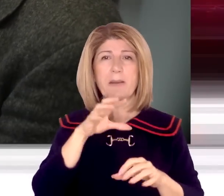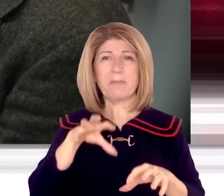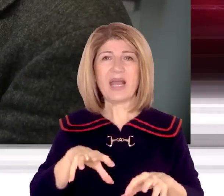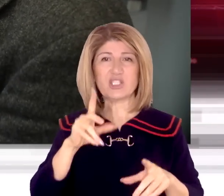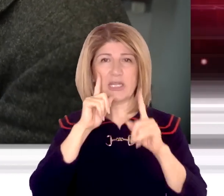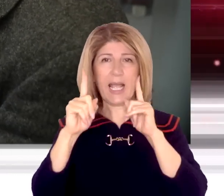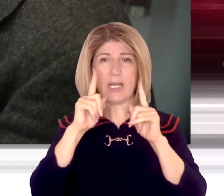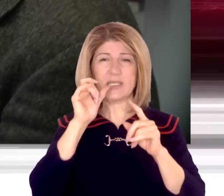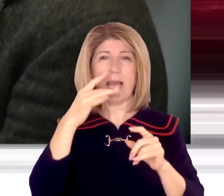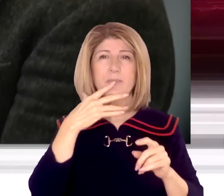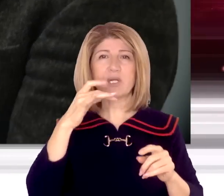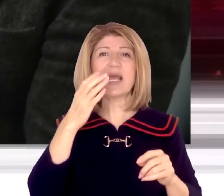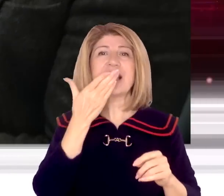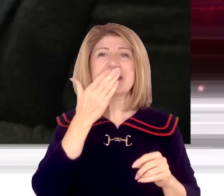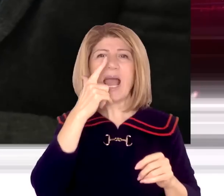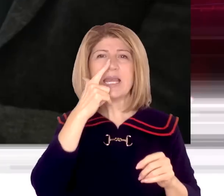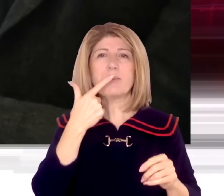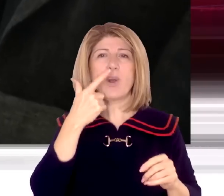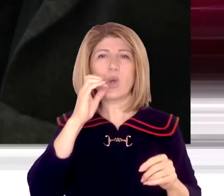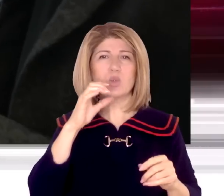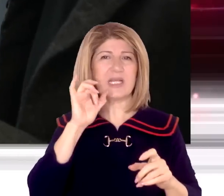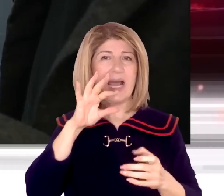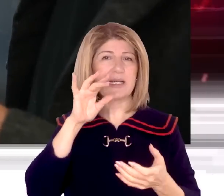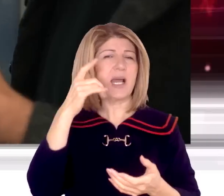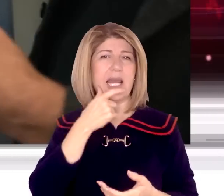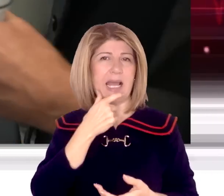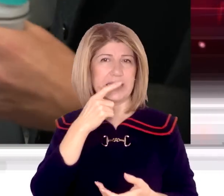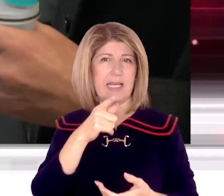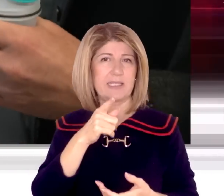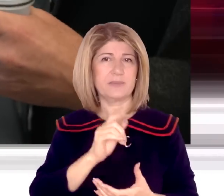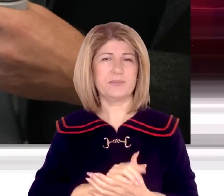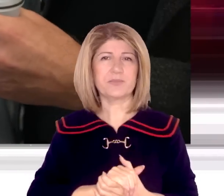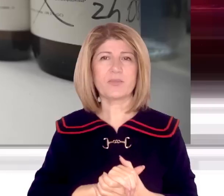مدیر بخش تحقیقات در زمینه تنباکو در کالج دانشگاهی لندن.